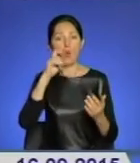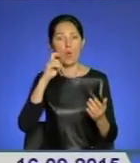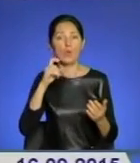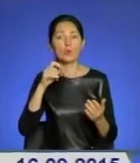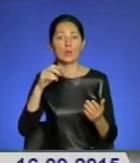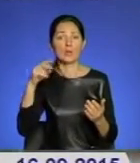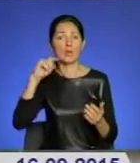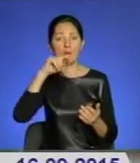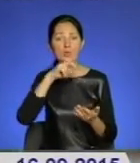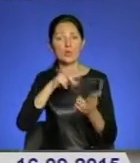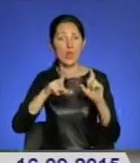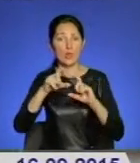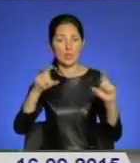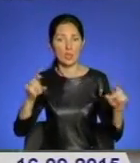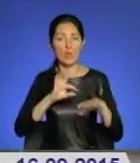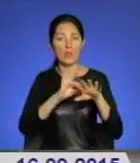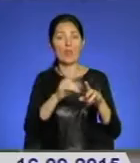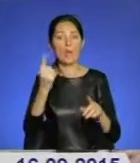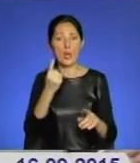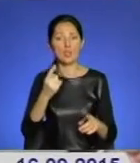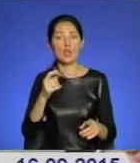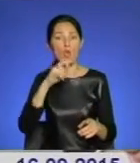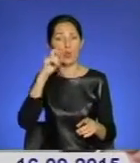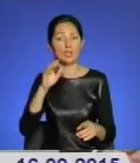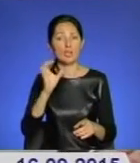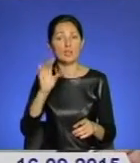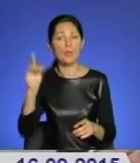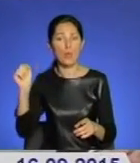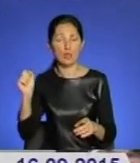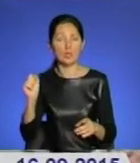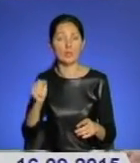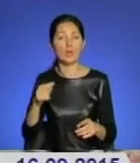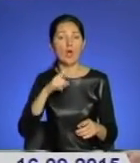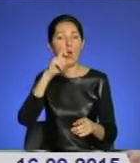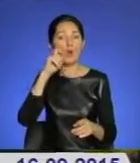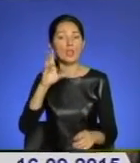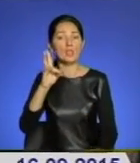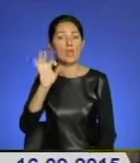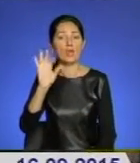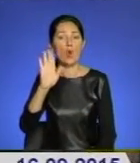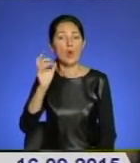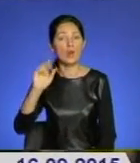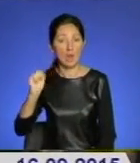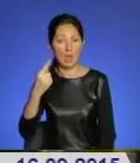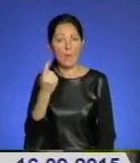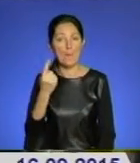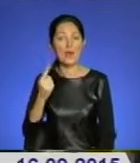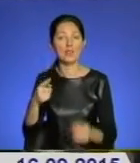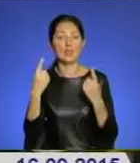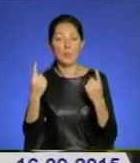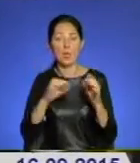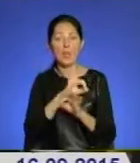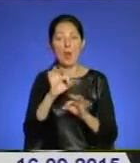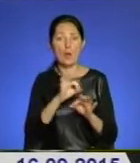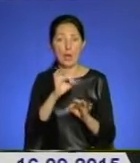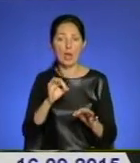симпозіум. «Україна-Норвегія» – наймасштабніший міжнародний проект в нашій державі, що реалізується у 12 українських